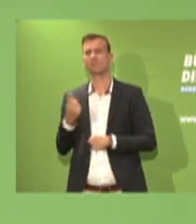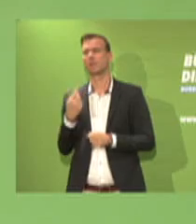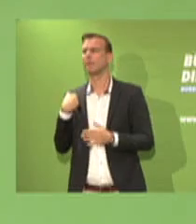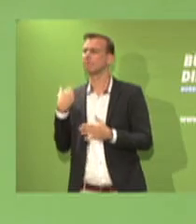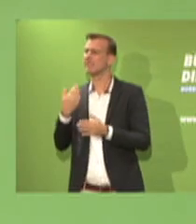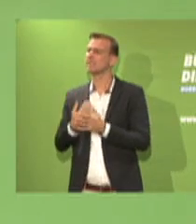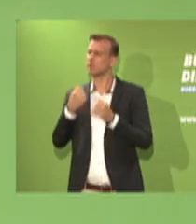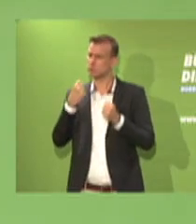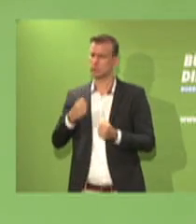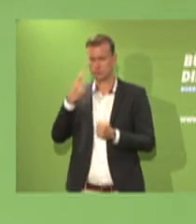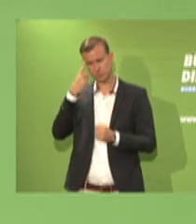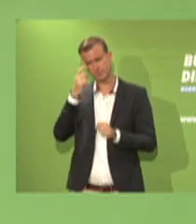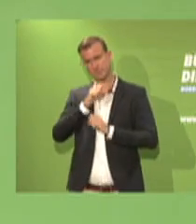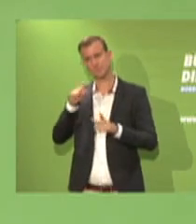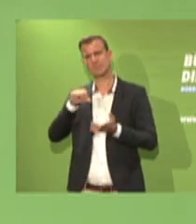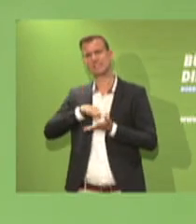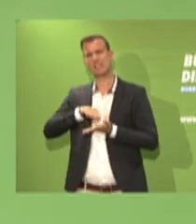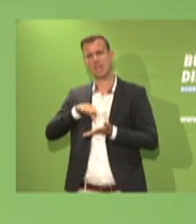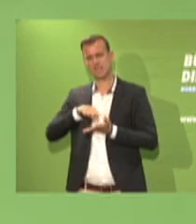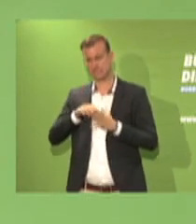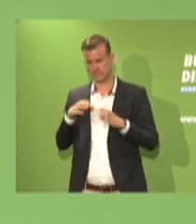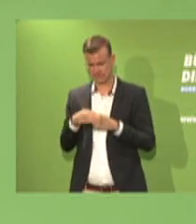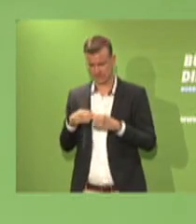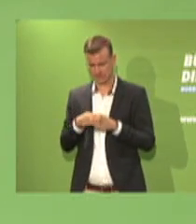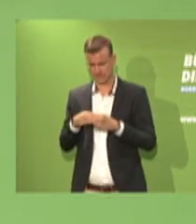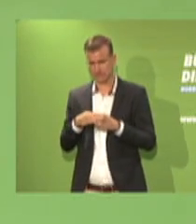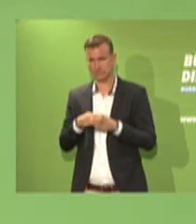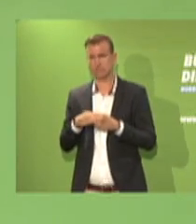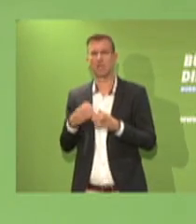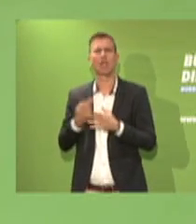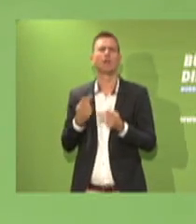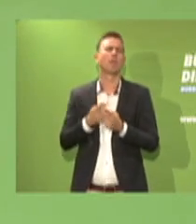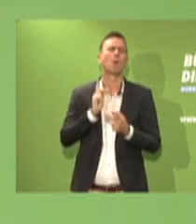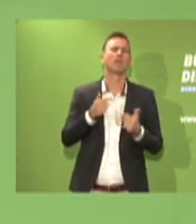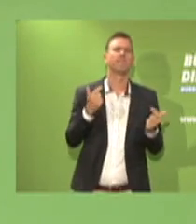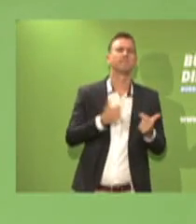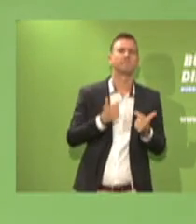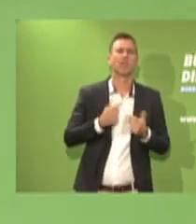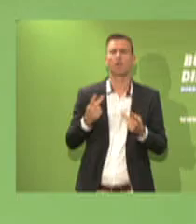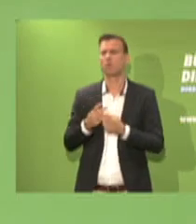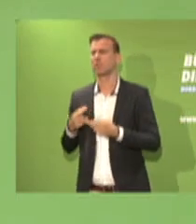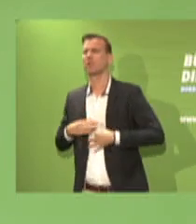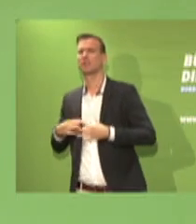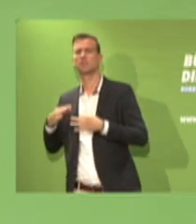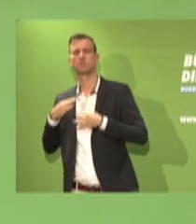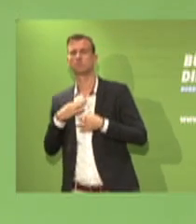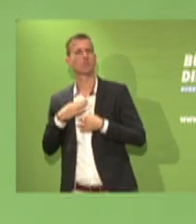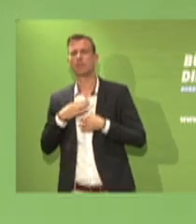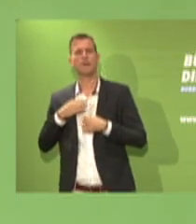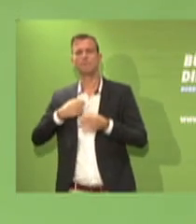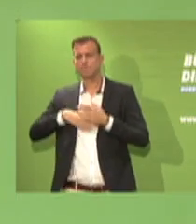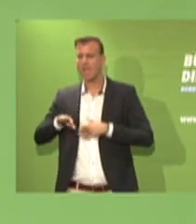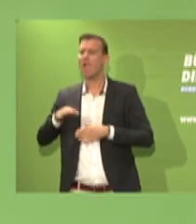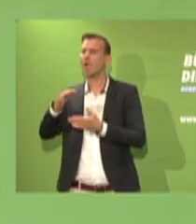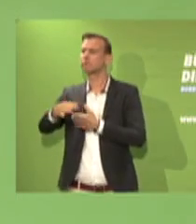sehr zentralistisch gedachtes Versorgungssystem sowohl bei Pflege als auch bei Gesundheit in die Quartiere